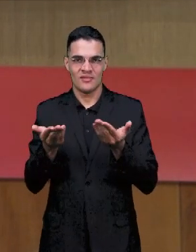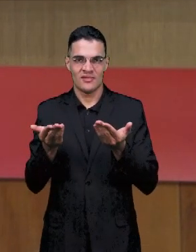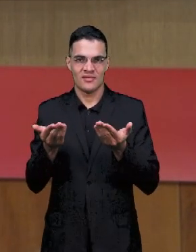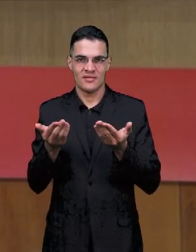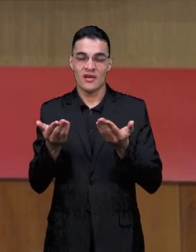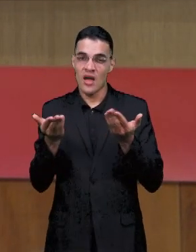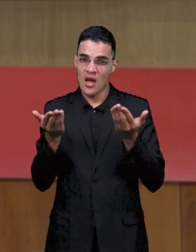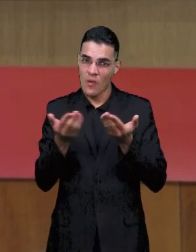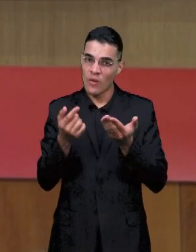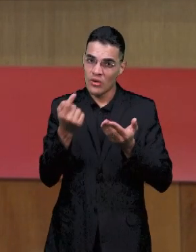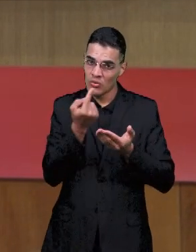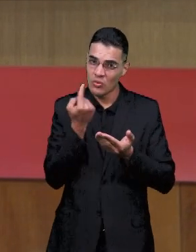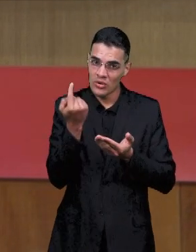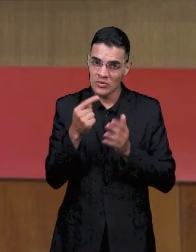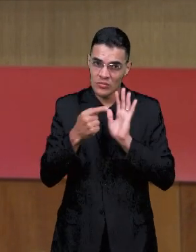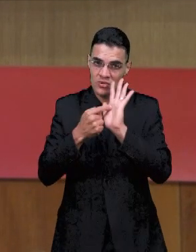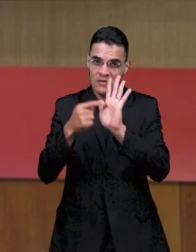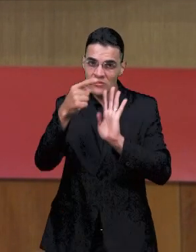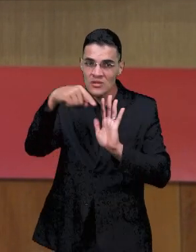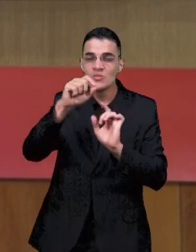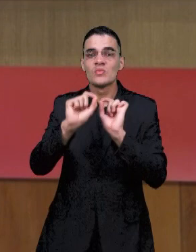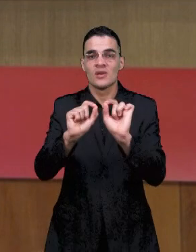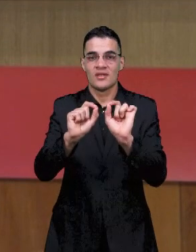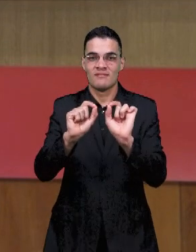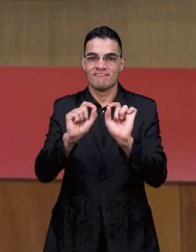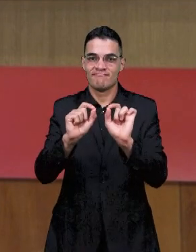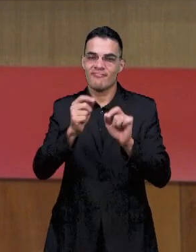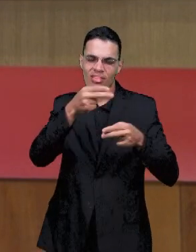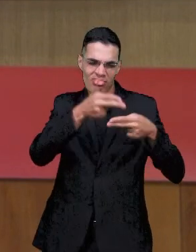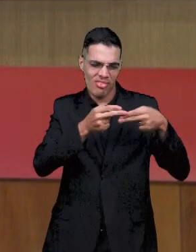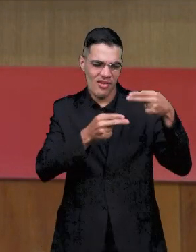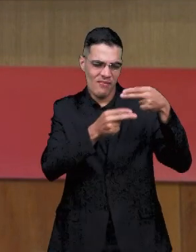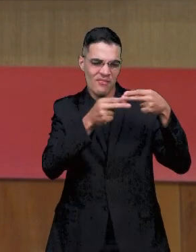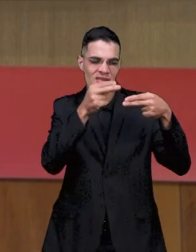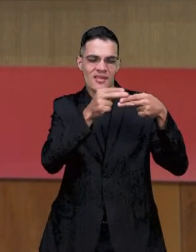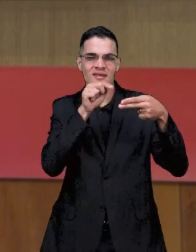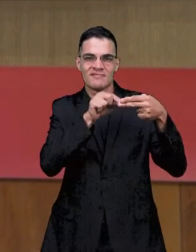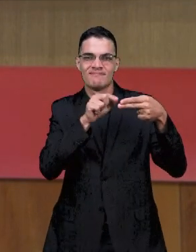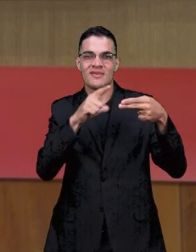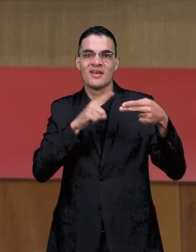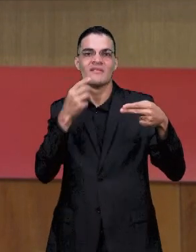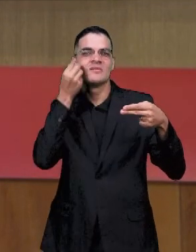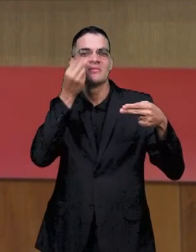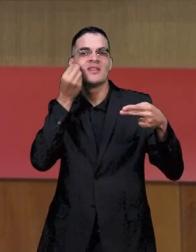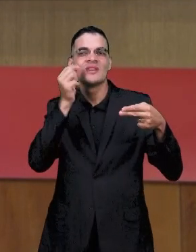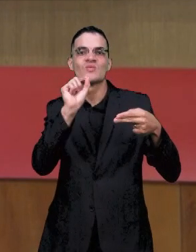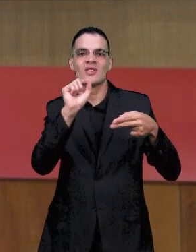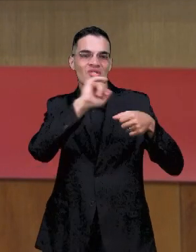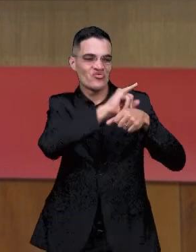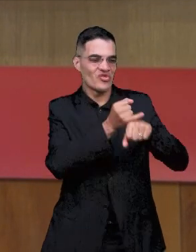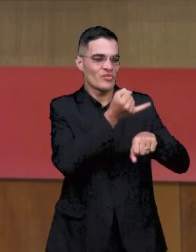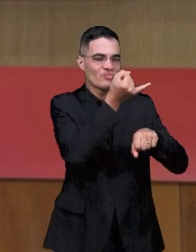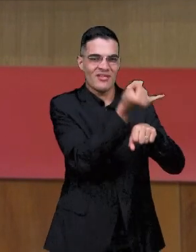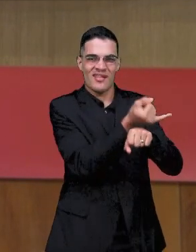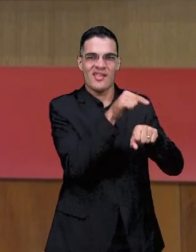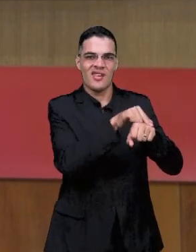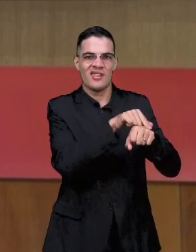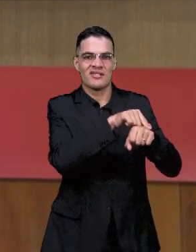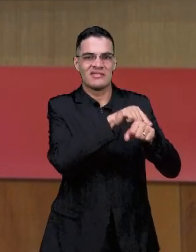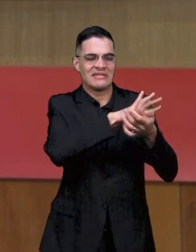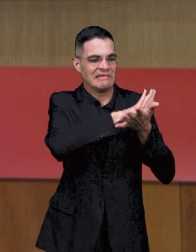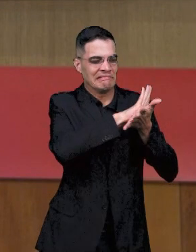детали для того, чтобы вы могли молиться, и Бог услышал. Когда услышал вас, когда